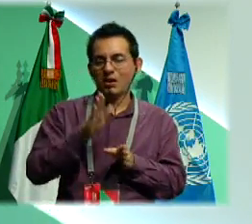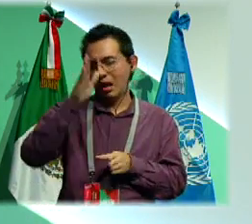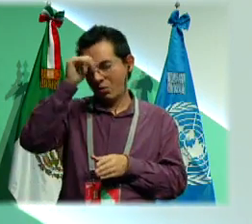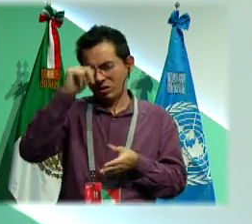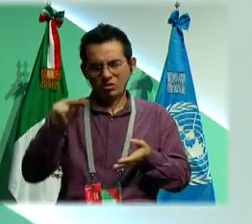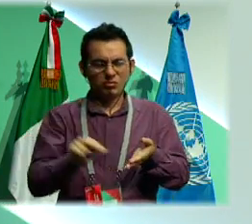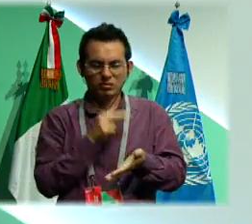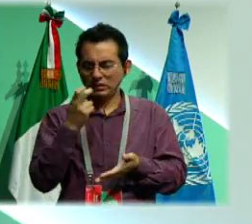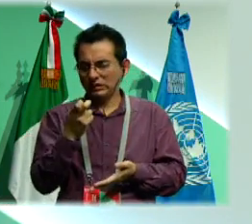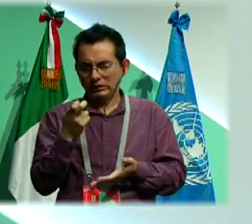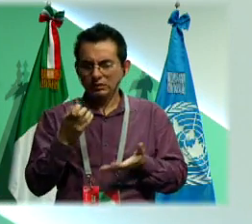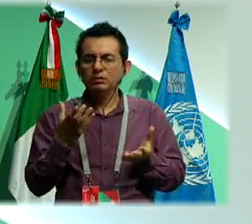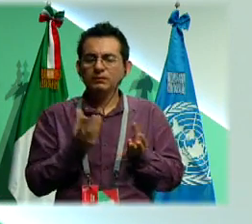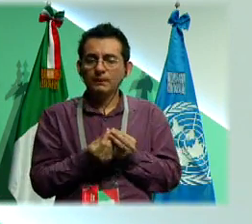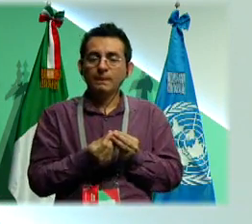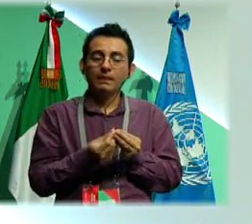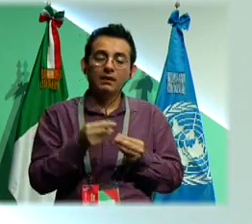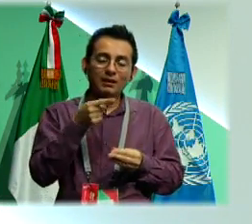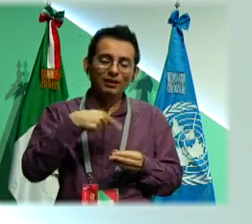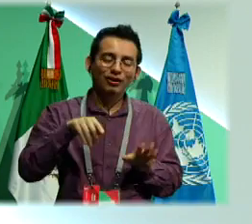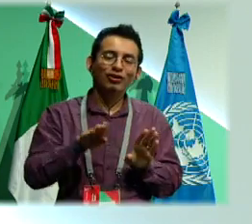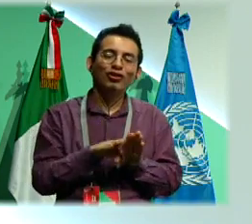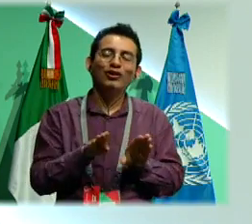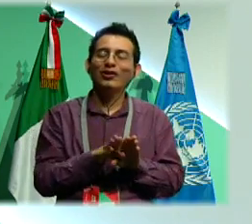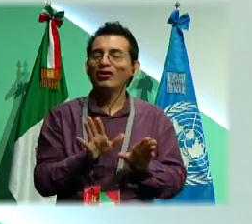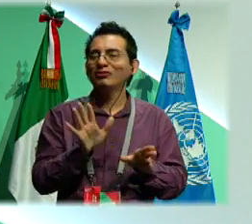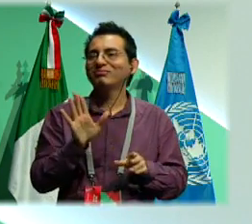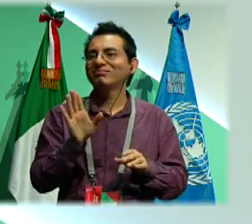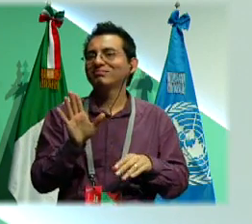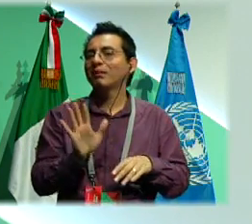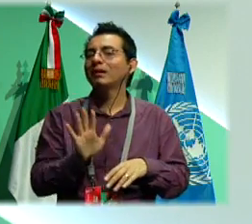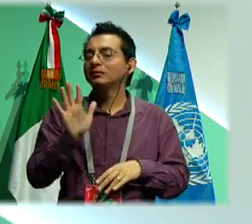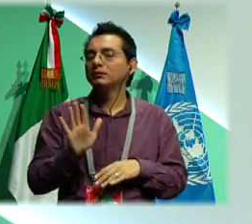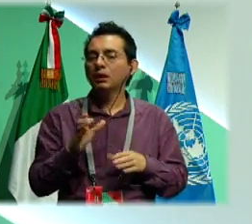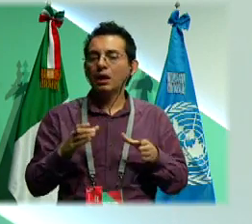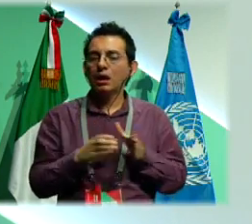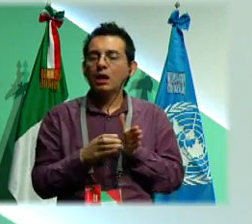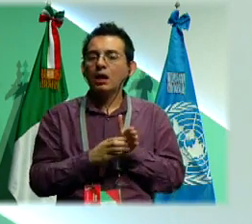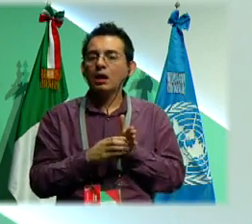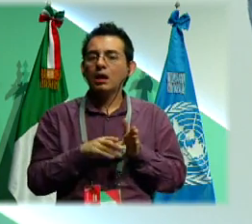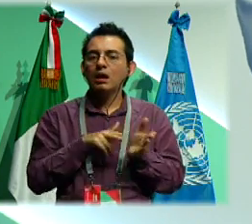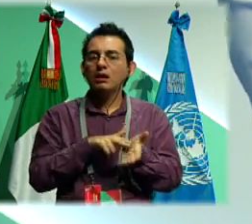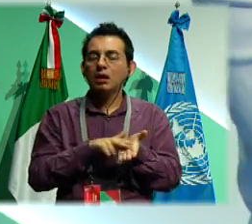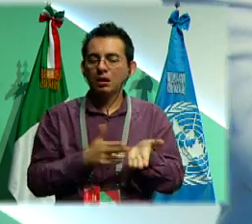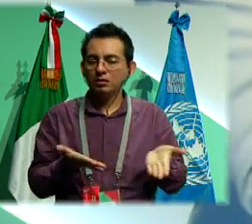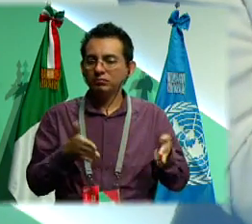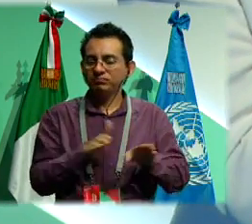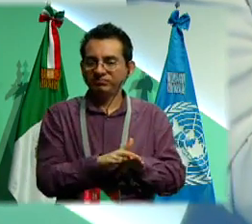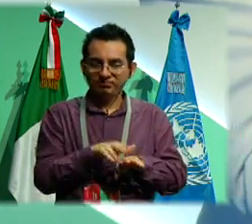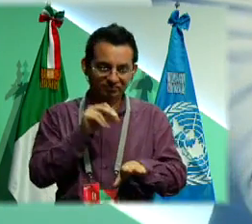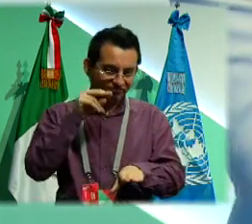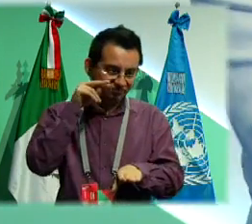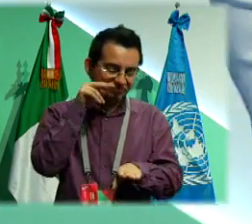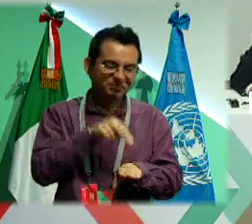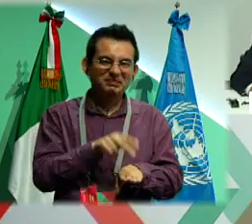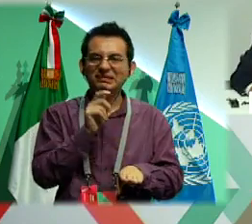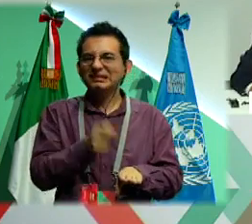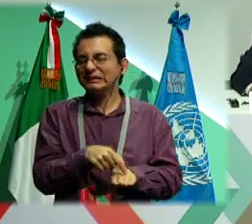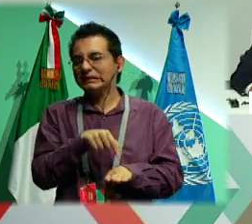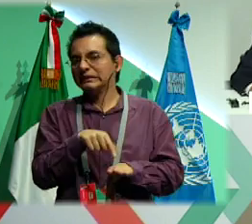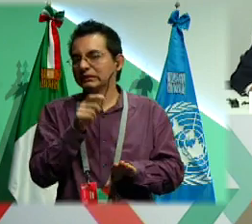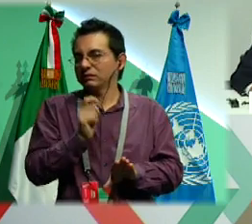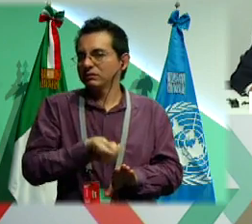C'est un peu une boîte noire, c'est un peu secret. On se demande si c'est